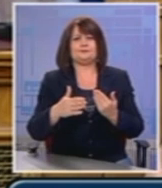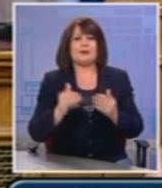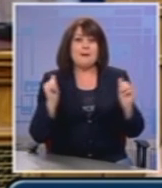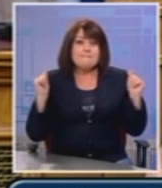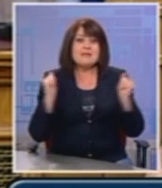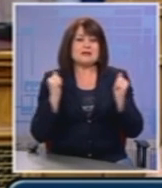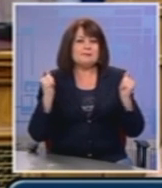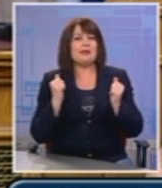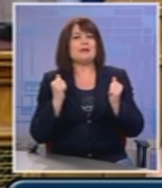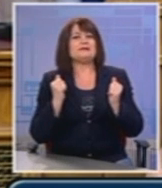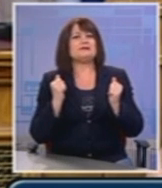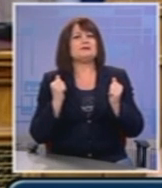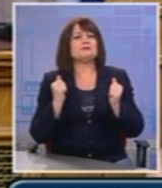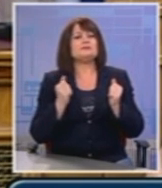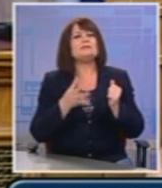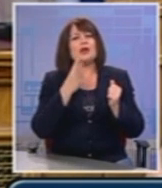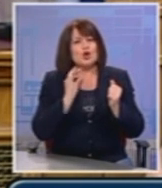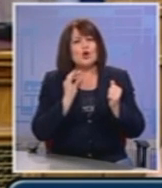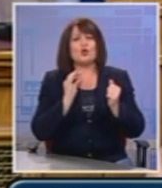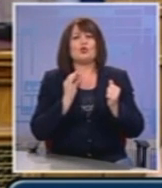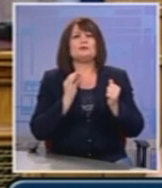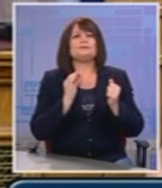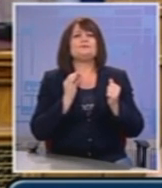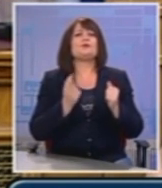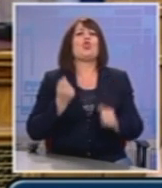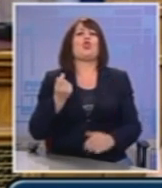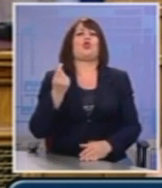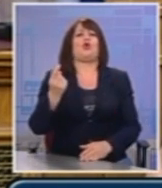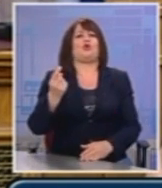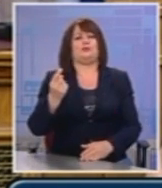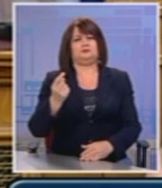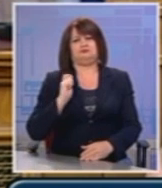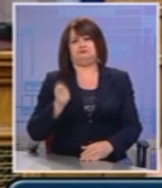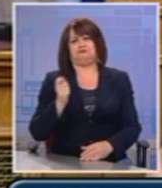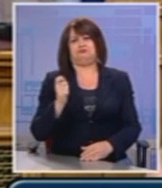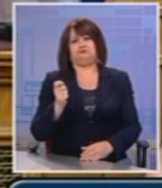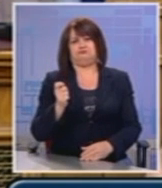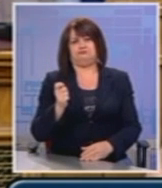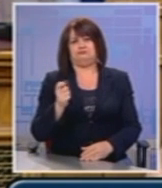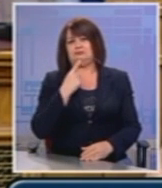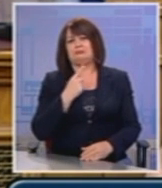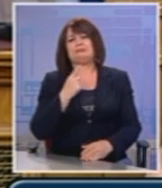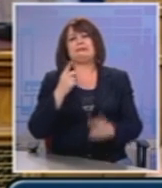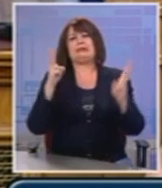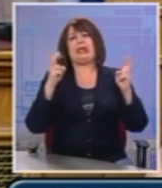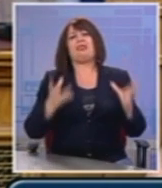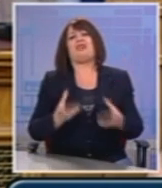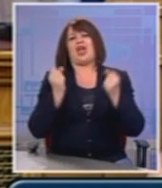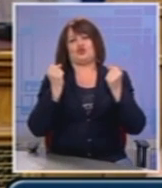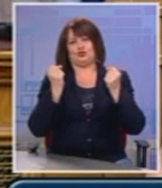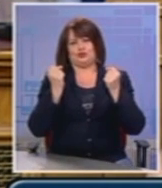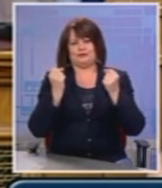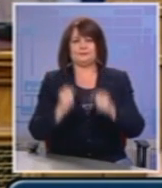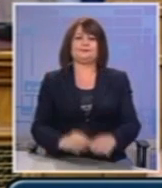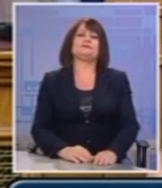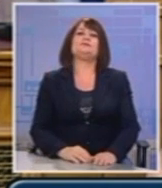πίεση προκειμένου να εξασφαλίζονται οι δόσεις της λεγόμενης διάσωσης